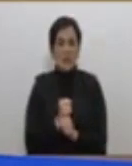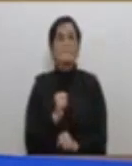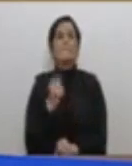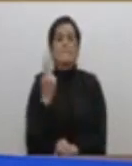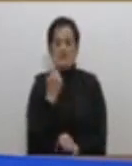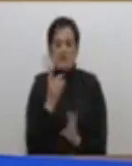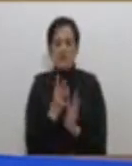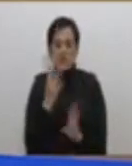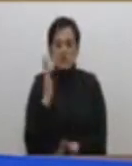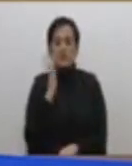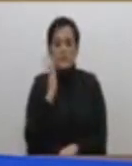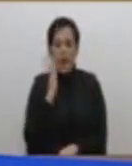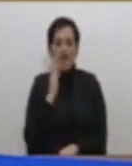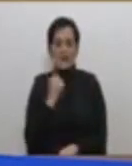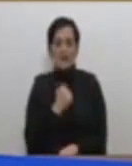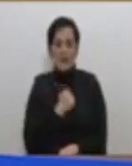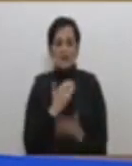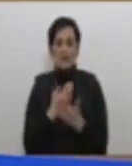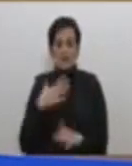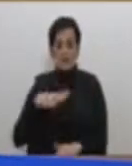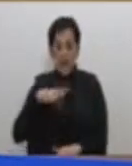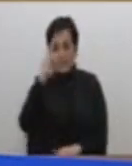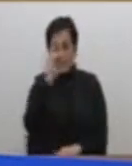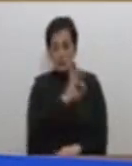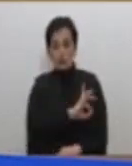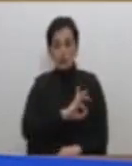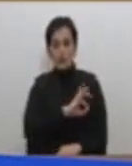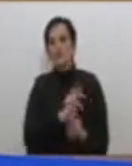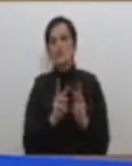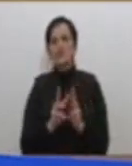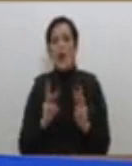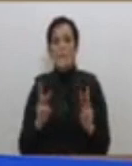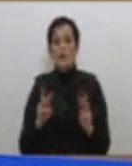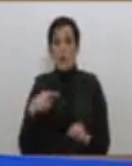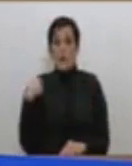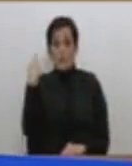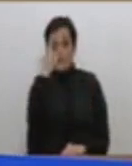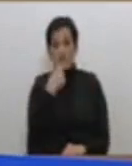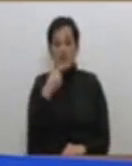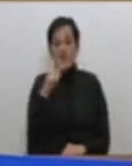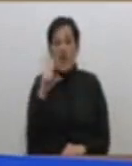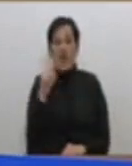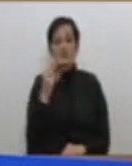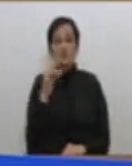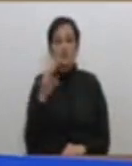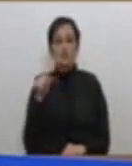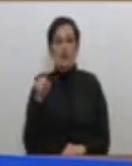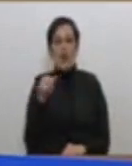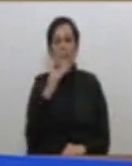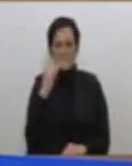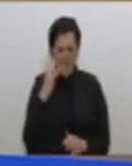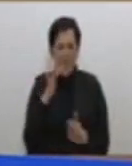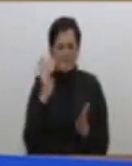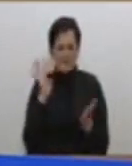ის, რომ საქართველოს ხელისუფლება, იუსტიციის სამინისტრო, პირადად თია წულუკიანი გახდა არაერთი ბინძური